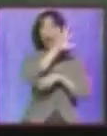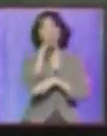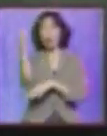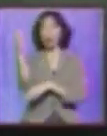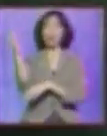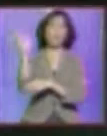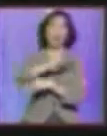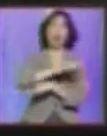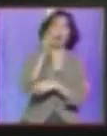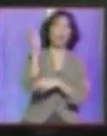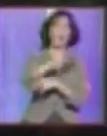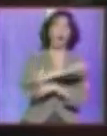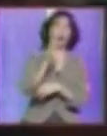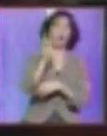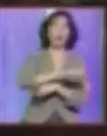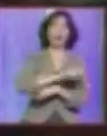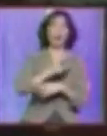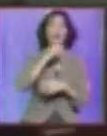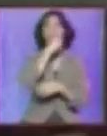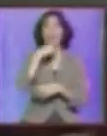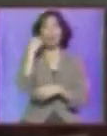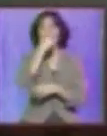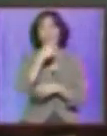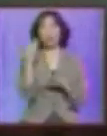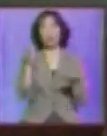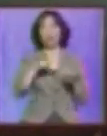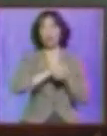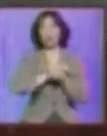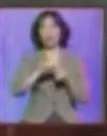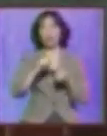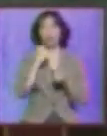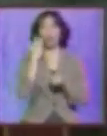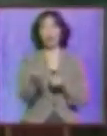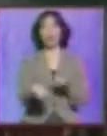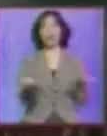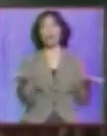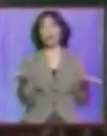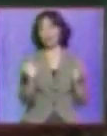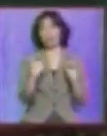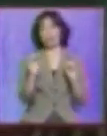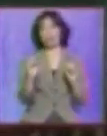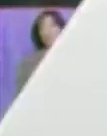nawasak din ang ilang mga restaurant. Wala namang namatay o nasaktan sa insidente.